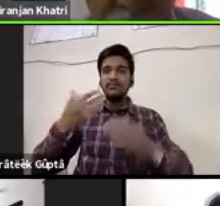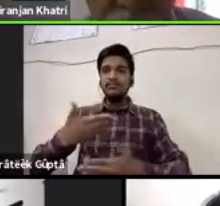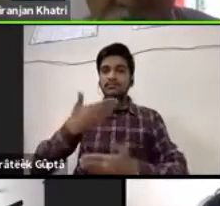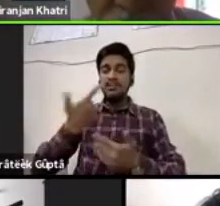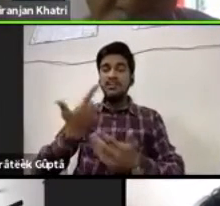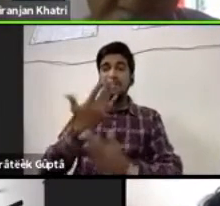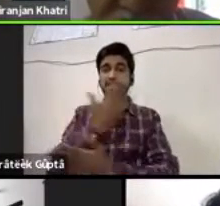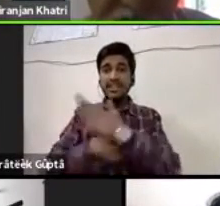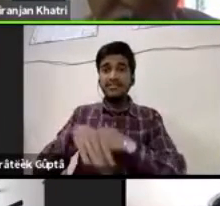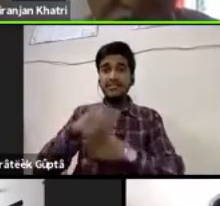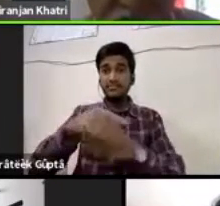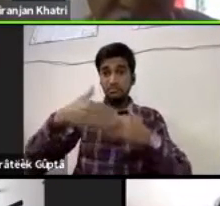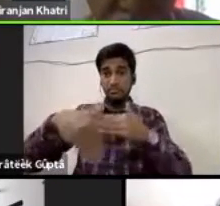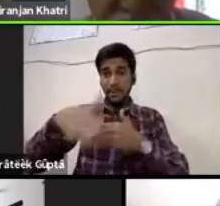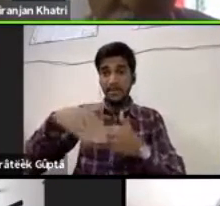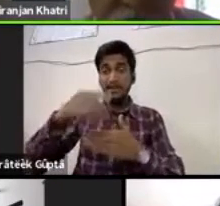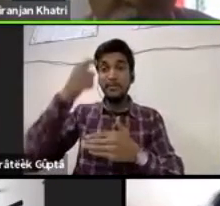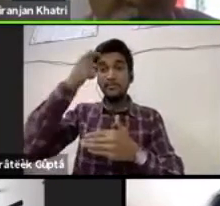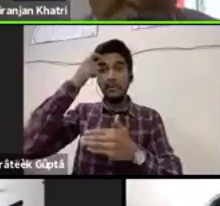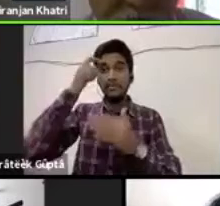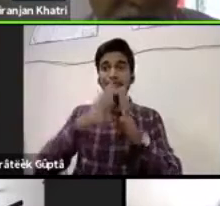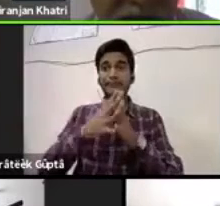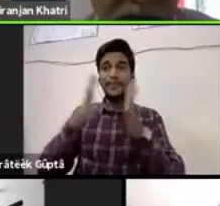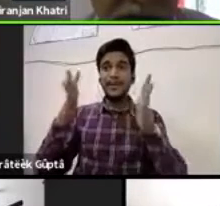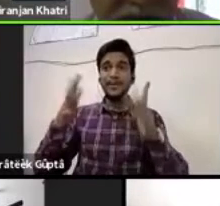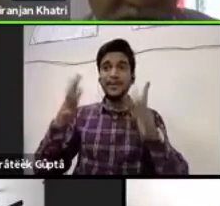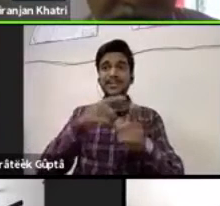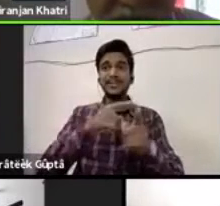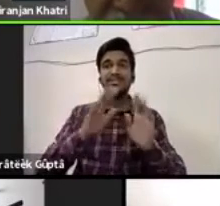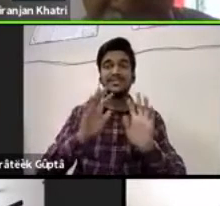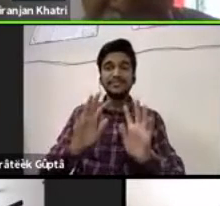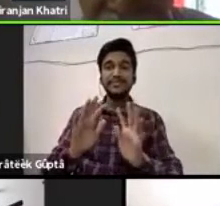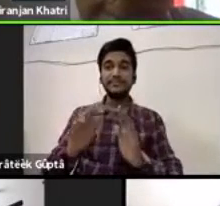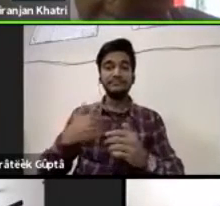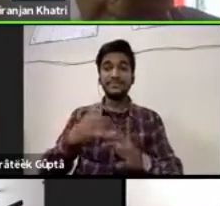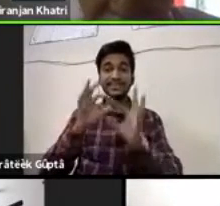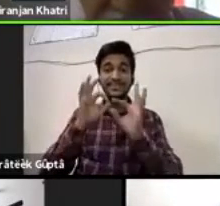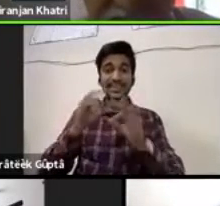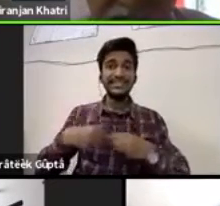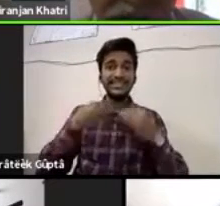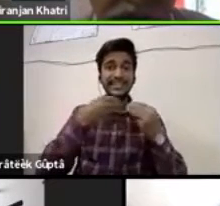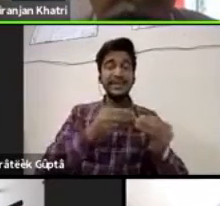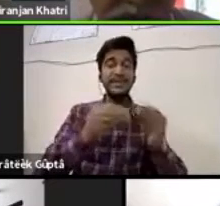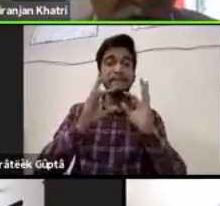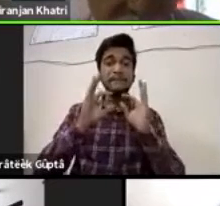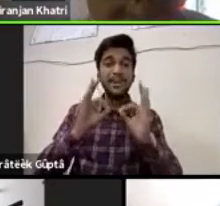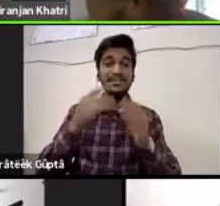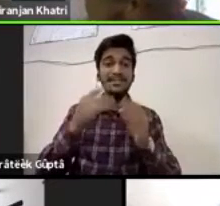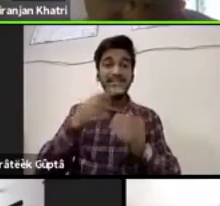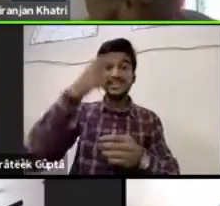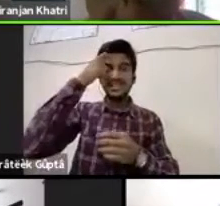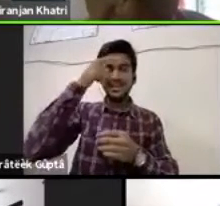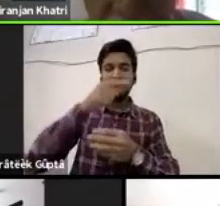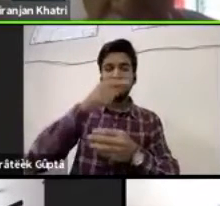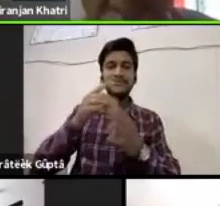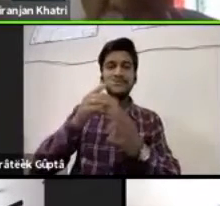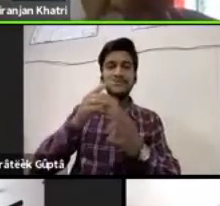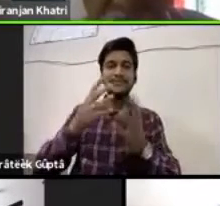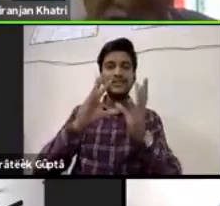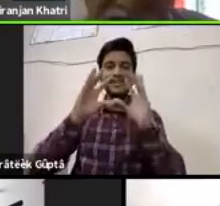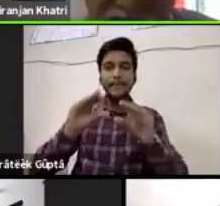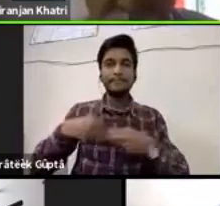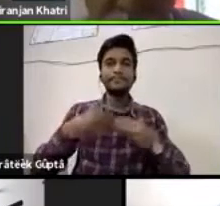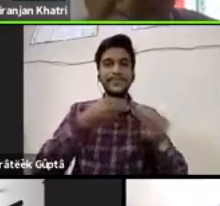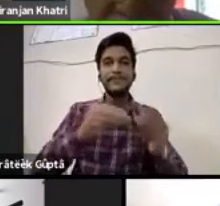है उनको और भी ज्यादा तकलीफ होगी, तो उनके लिए हम क्या करें जैसे कि उनकी तकलीफ थोड़ी कम हो जाए.